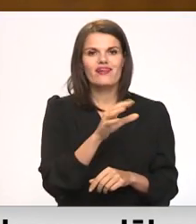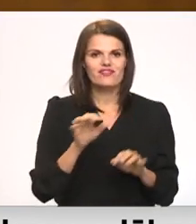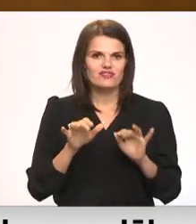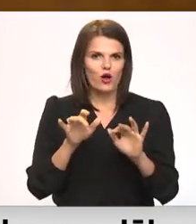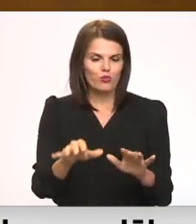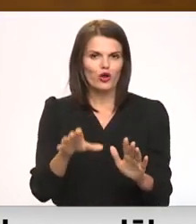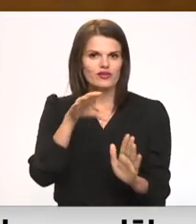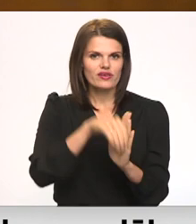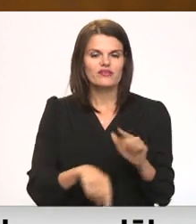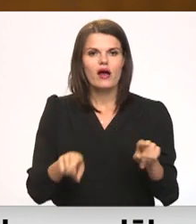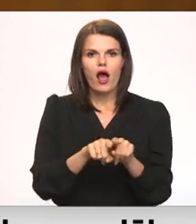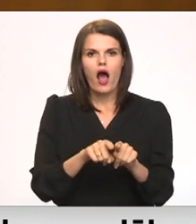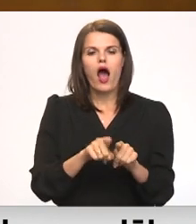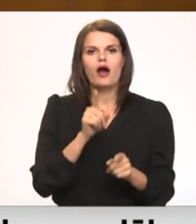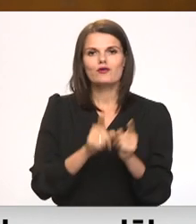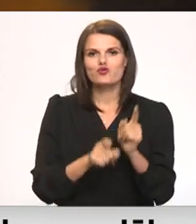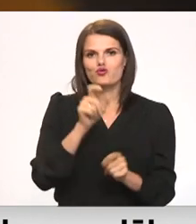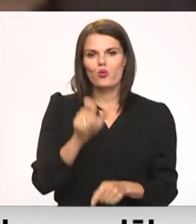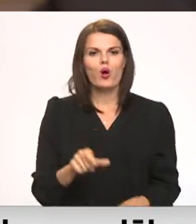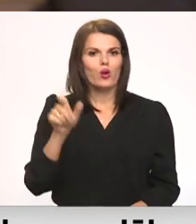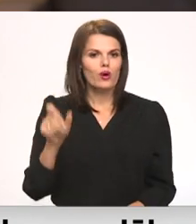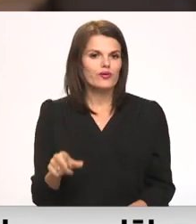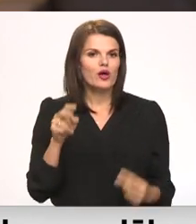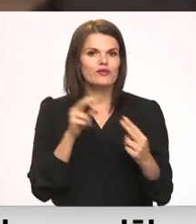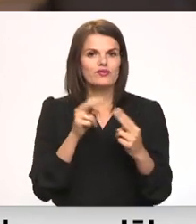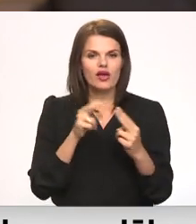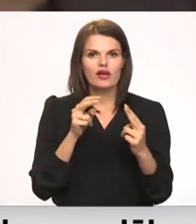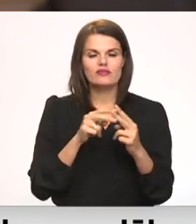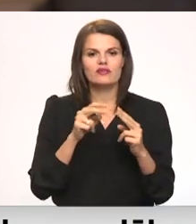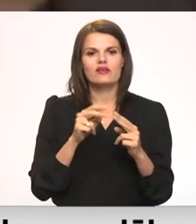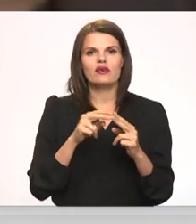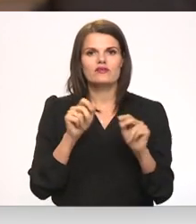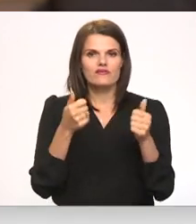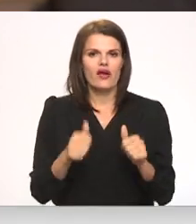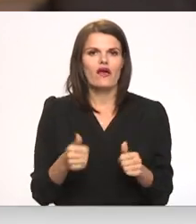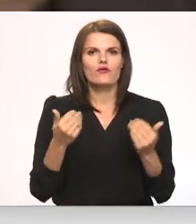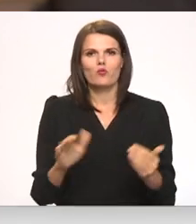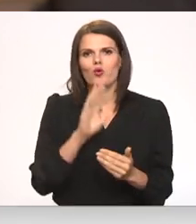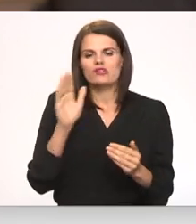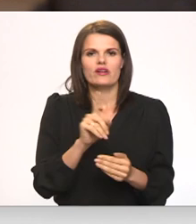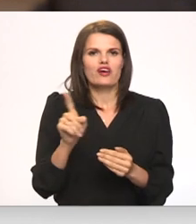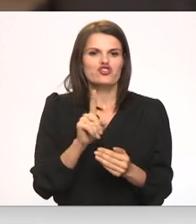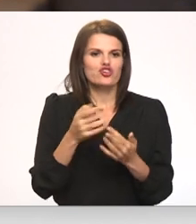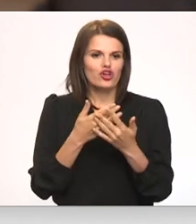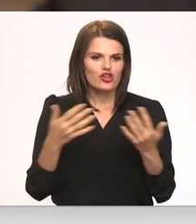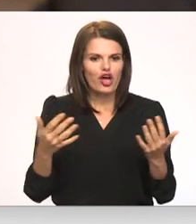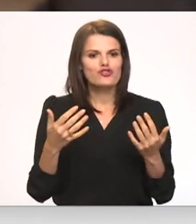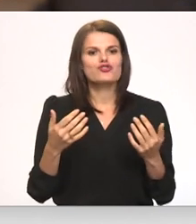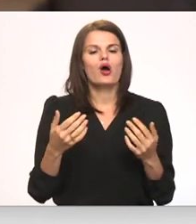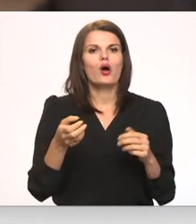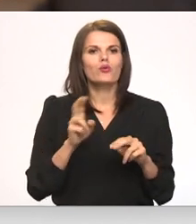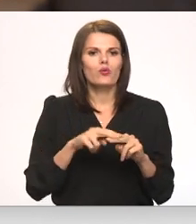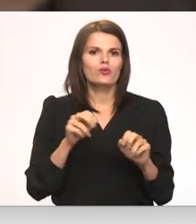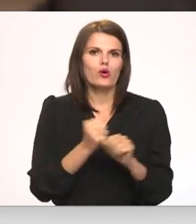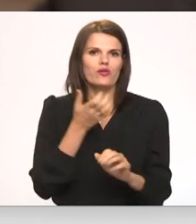procesā iesaistīs arī mācību spēkus. Tie saziņas rīki mūsu laikos viņi tiešām ir dažādi, un kāpēc ar